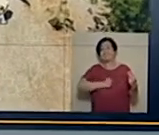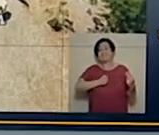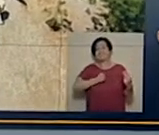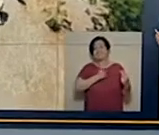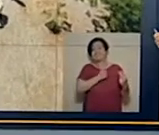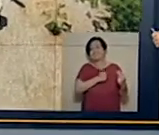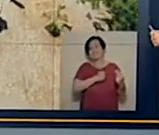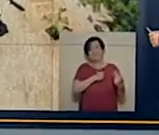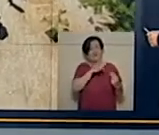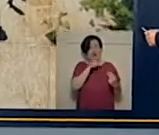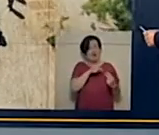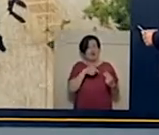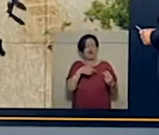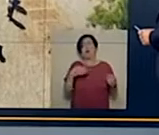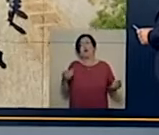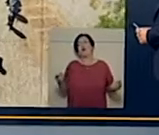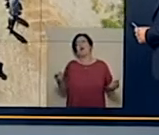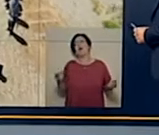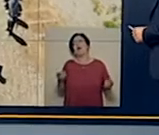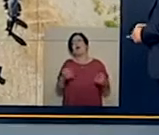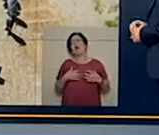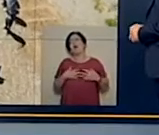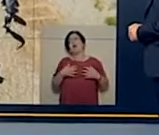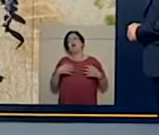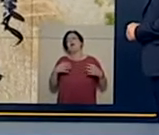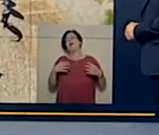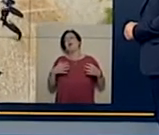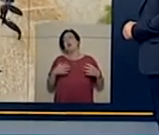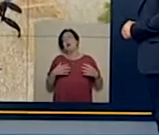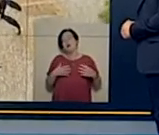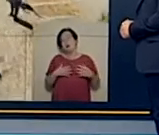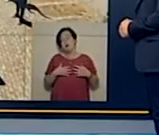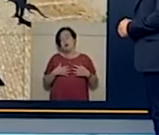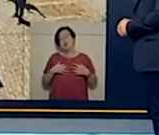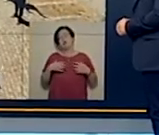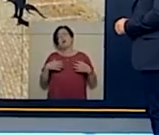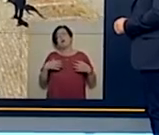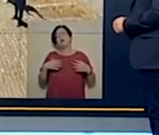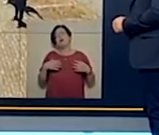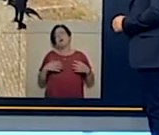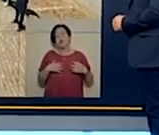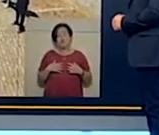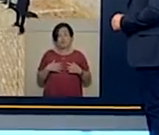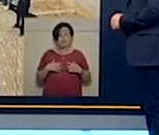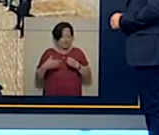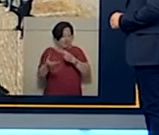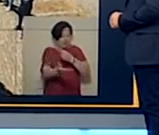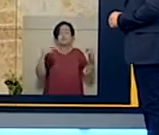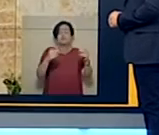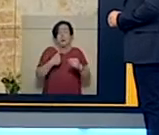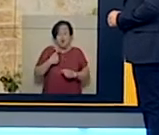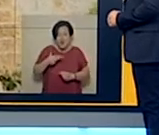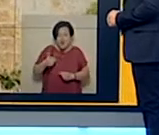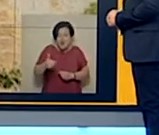Σεπτεμβρίου ξεκινούσε η χρονιά μόνο με μένα. Και ερχόταν αναπληρωτές, δούλευαν τα παιδιά, εξαιρετικά παιδιά. Όλοι τους,